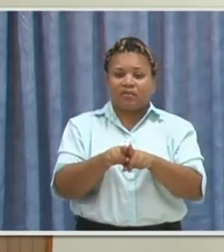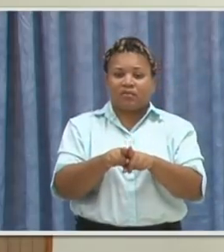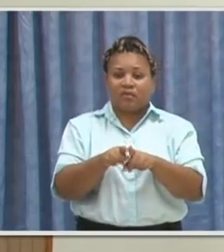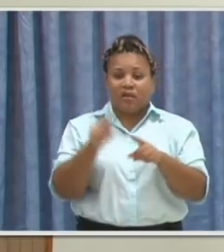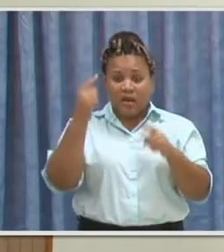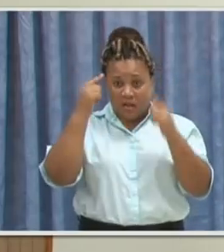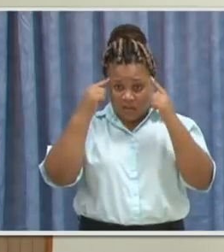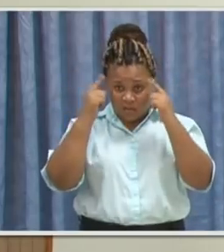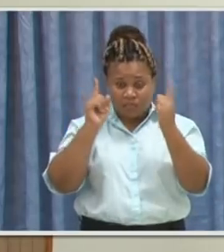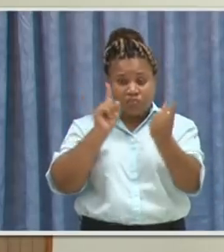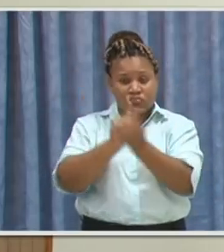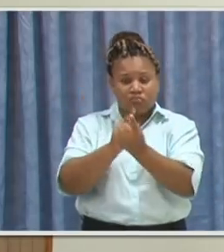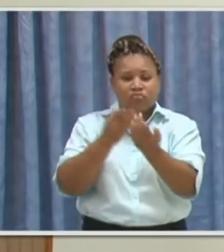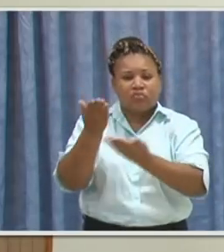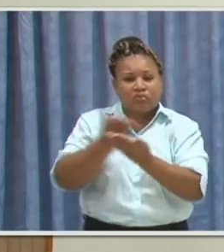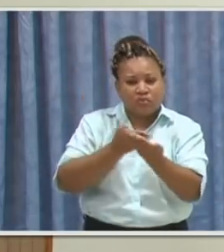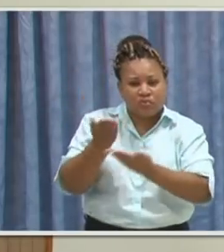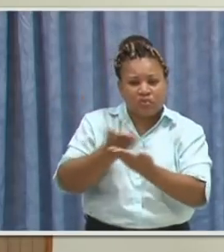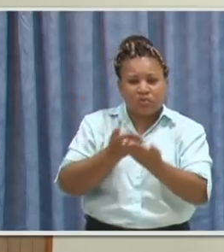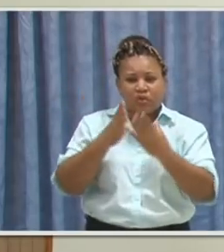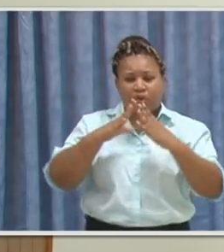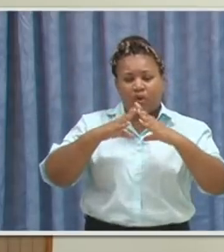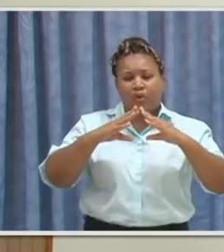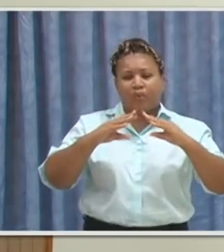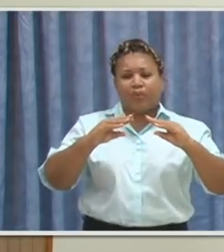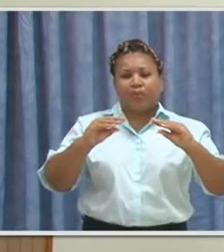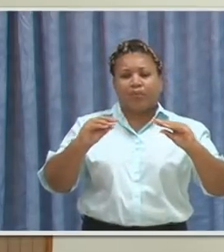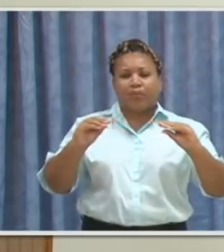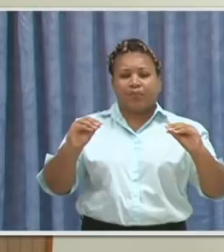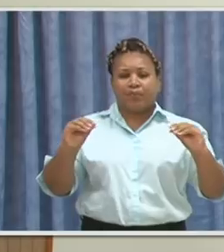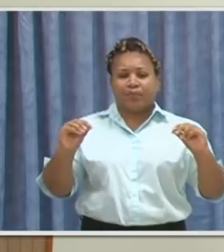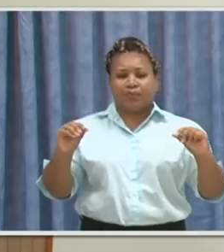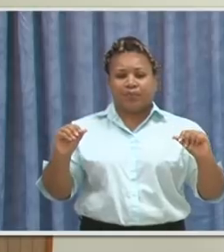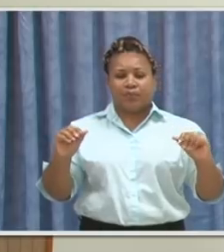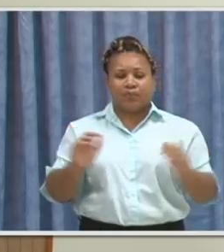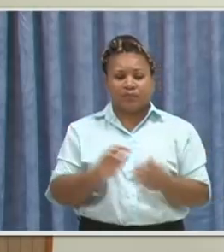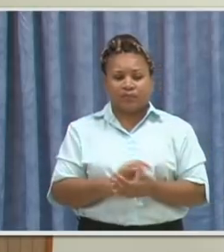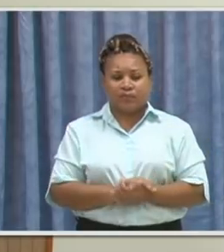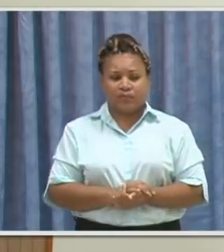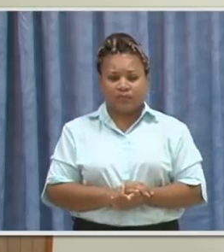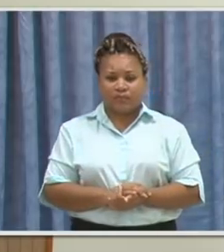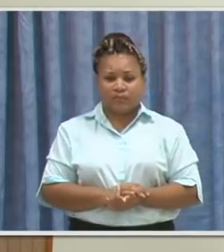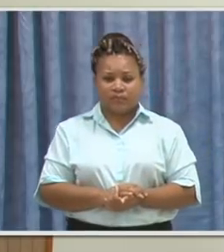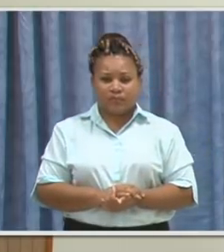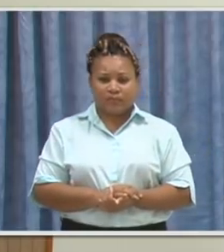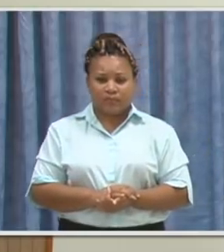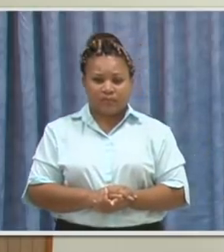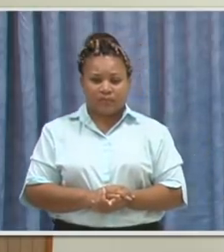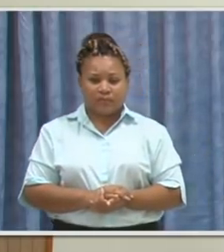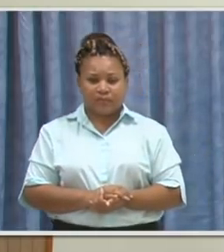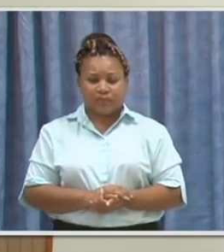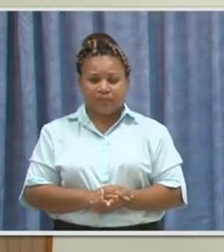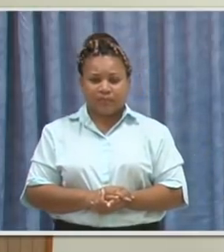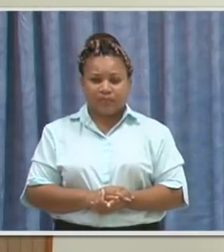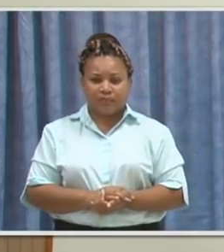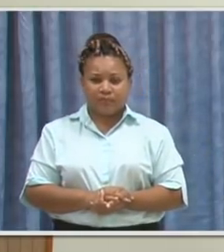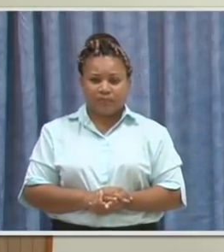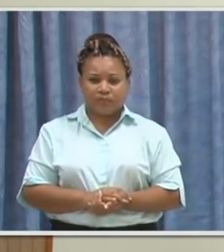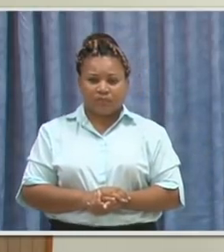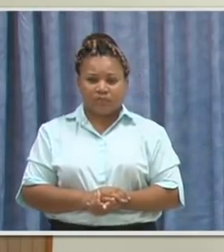d'isolation et continuer avec réhabilitation psychologique jusqu'à l'air après